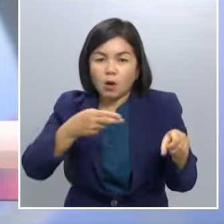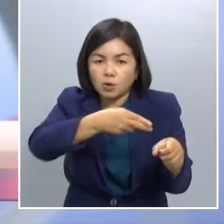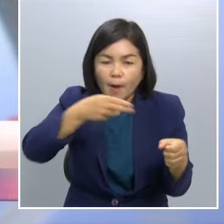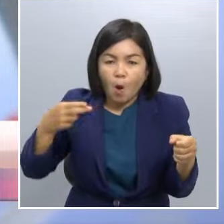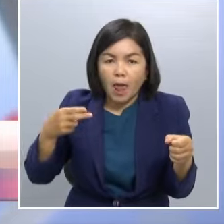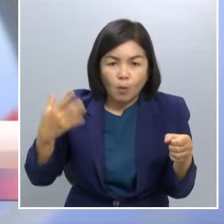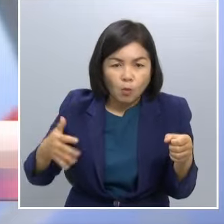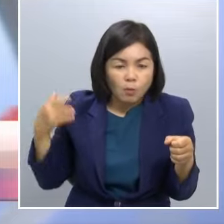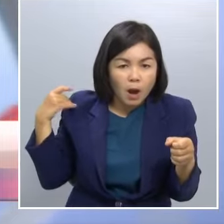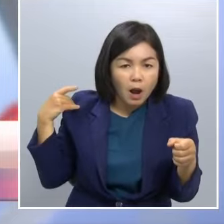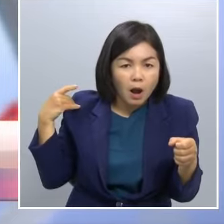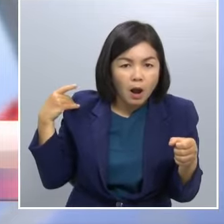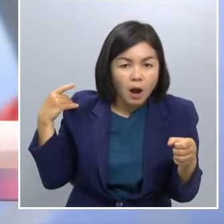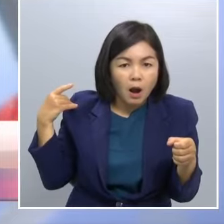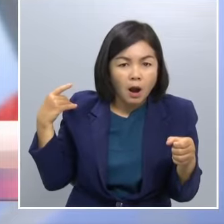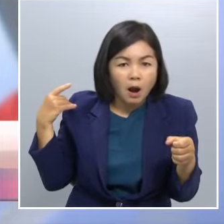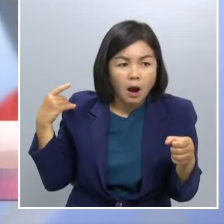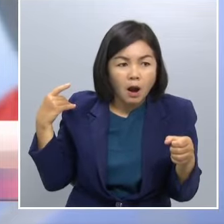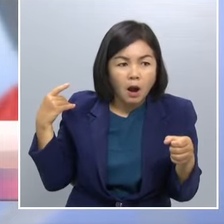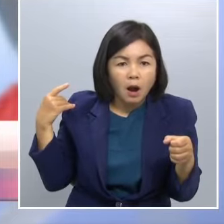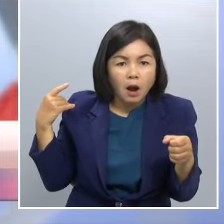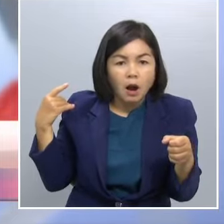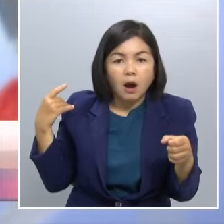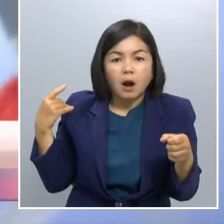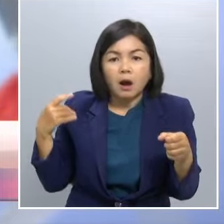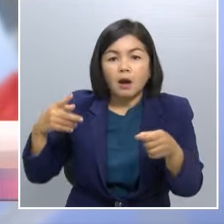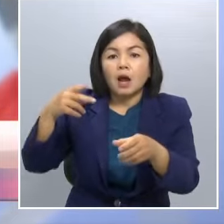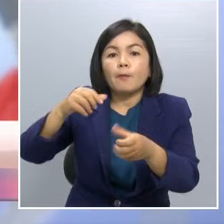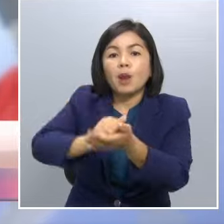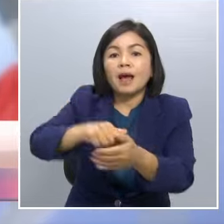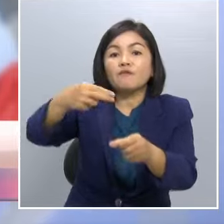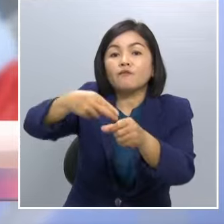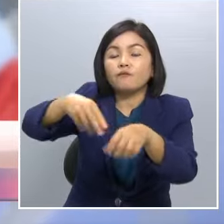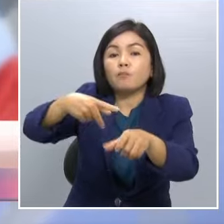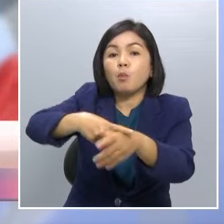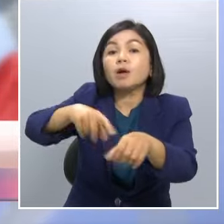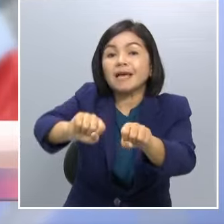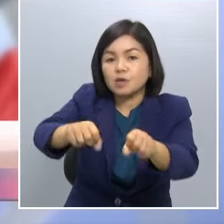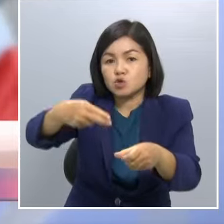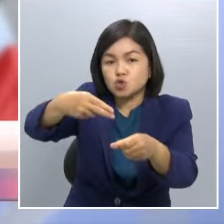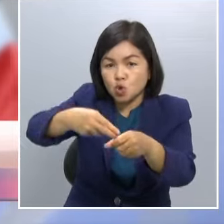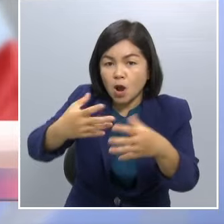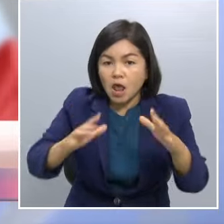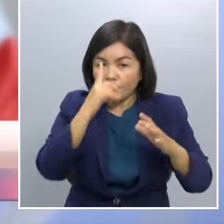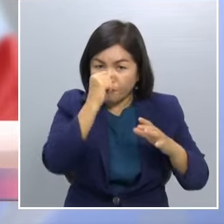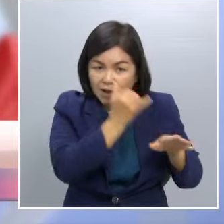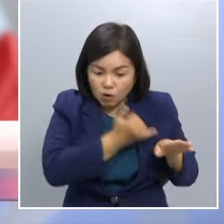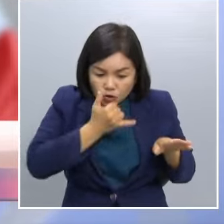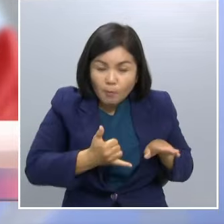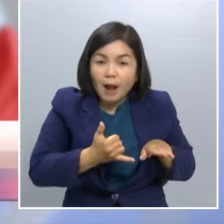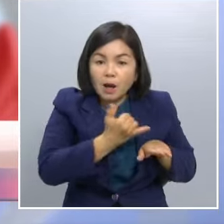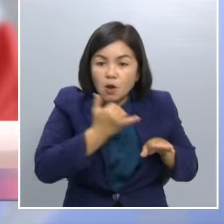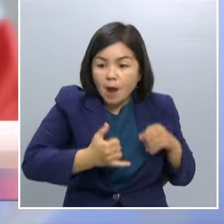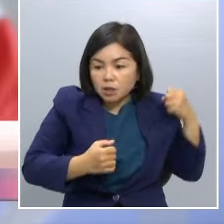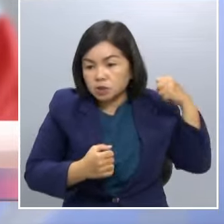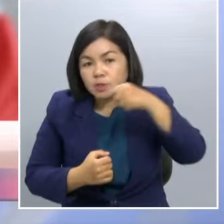ปุ๊บลูกค้ายังไม่ไปเลยเขาก็พุ่ง หมายถึงมอเตอร์ไซค์ใช่ไหม ใช่ครับ ยังไม่ไปเลย ยังก็พุ่งเห็นน้องก็จะต่อยน้